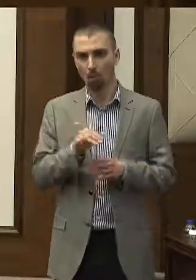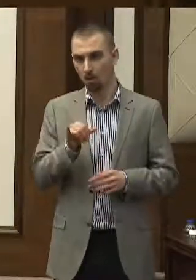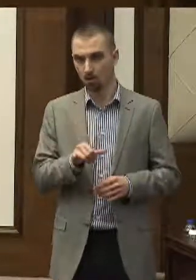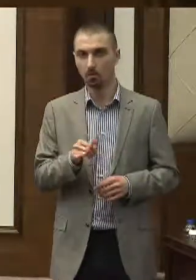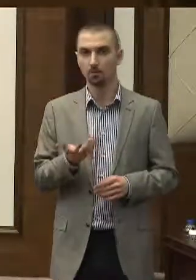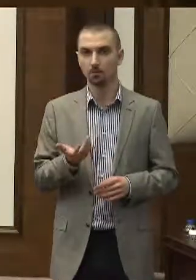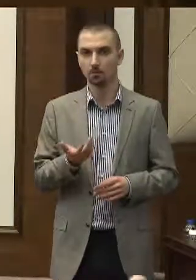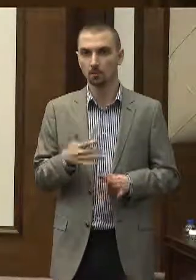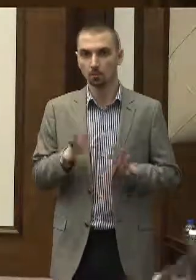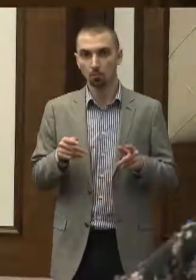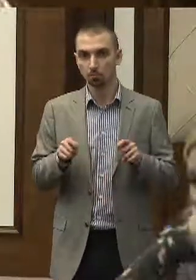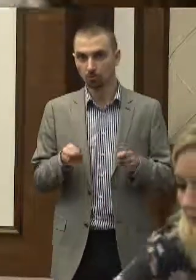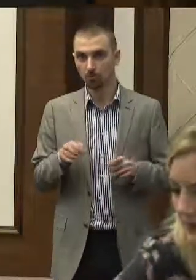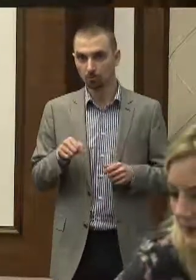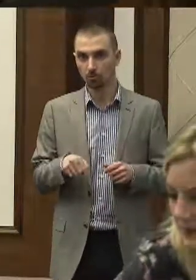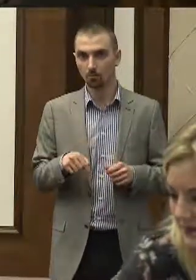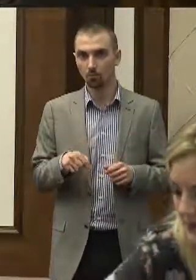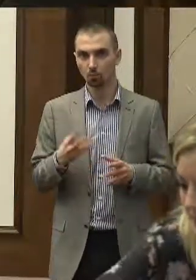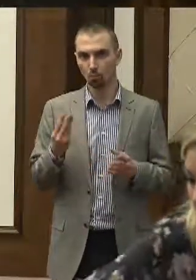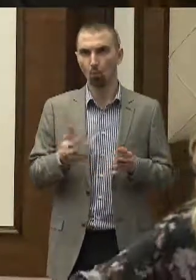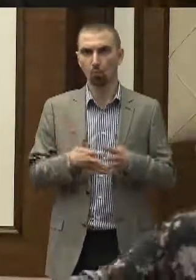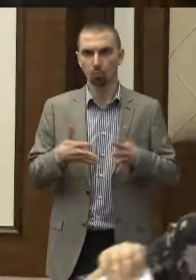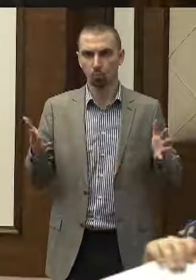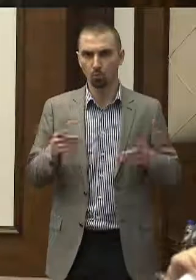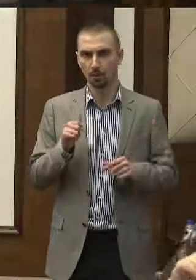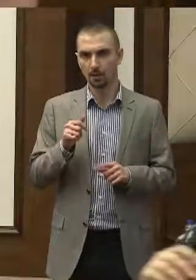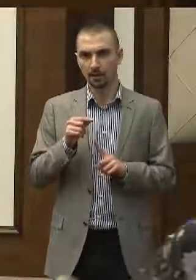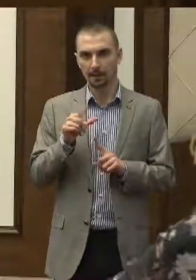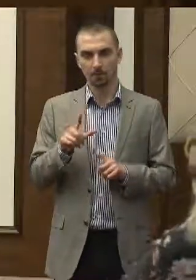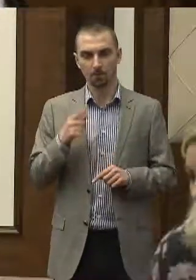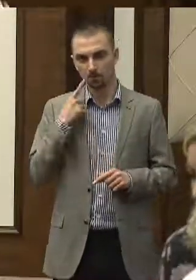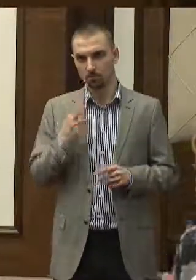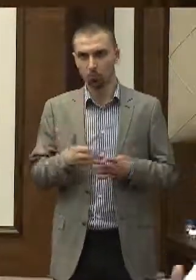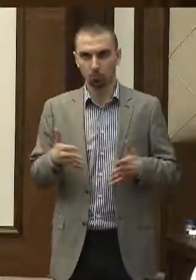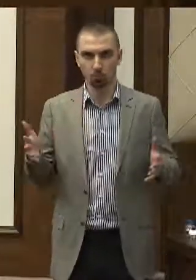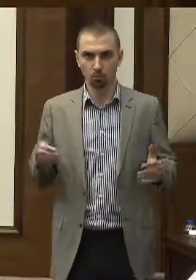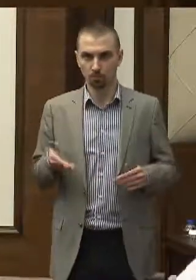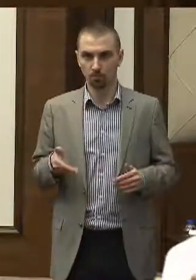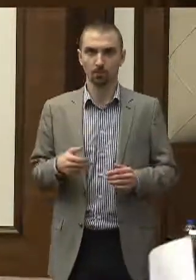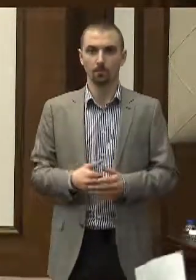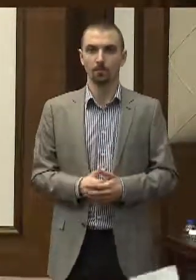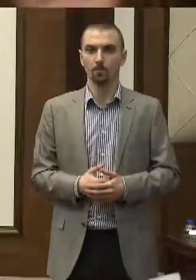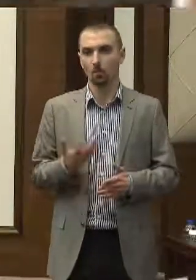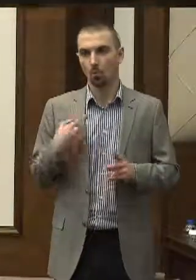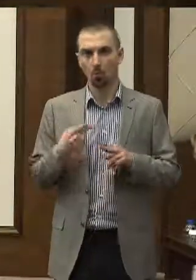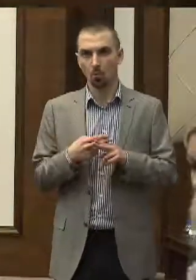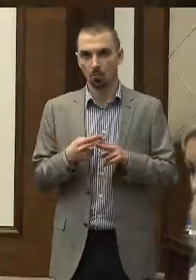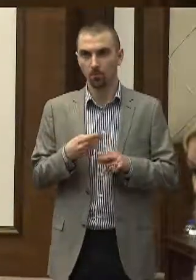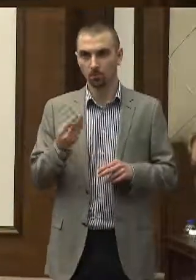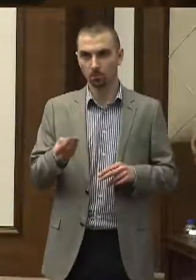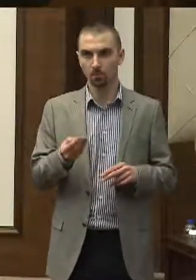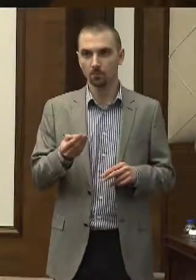Çünkü Büyükçekmece'nin çıtasını çok büyüttük, çok yükselttik. Şimdi size bir örnek veriyorum. Hemen